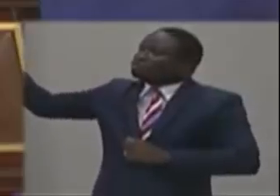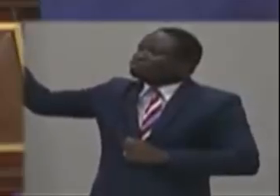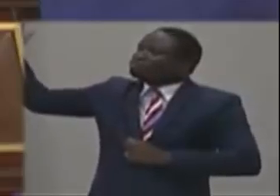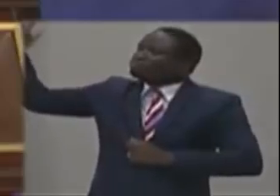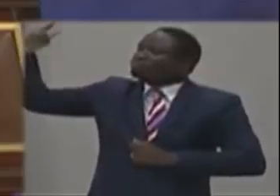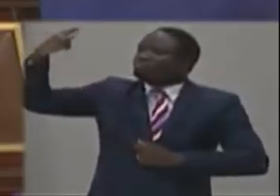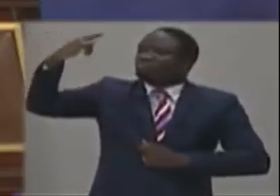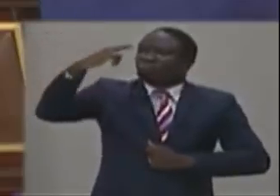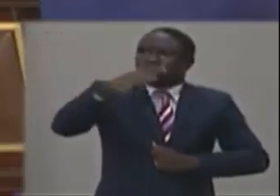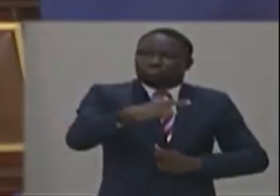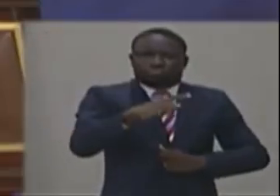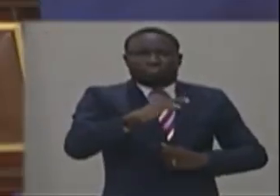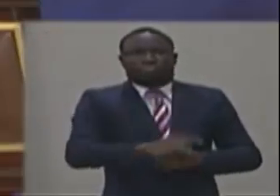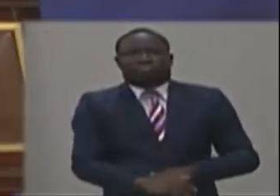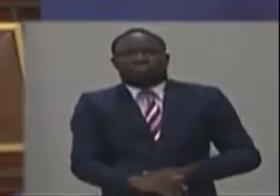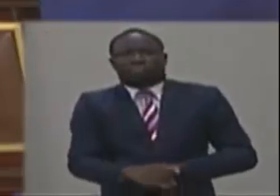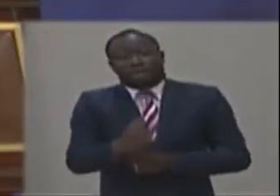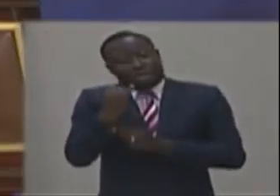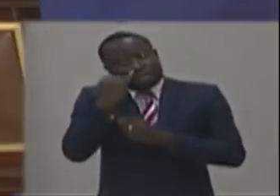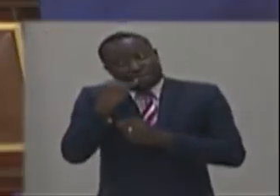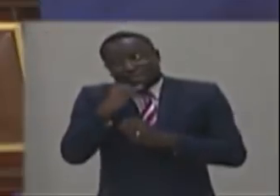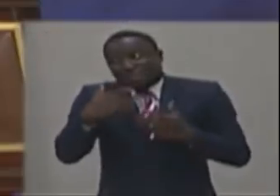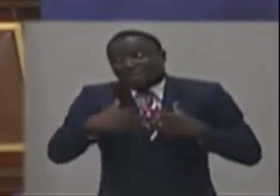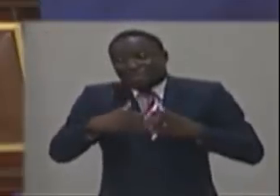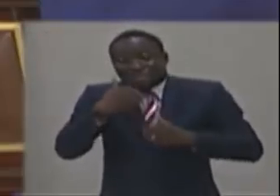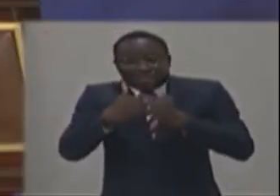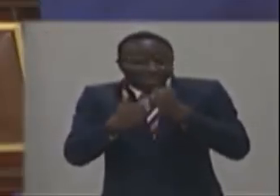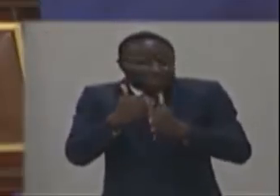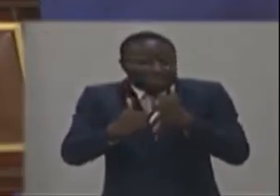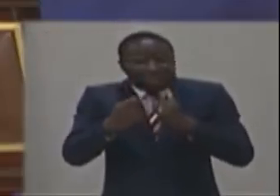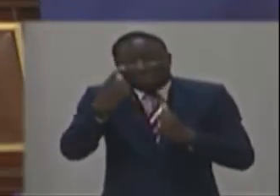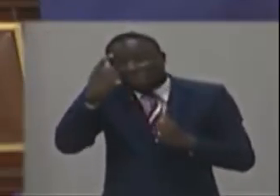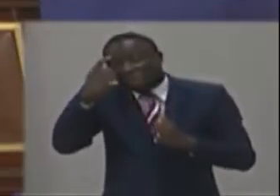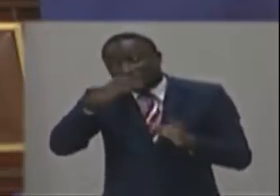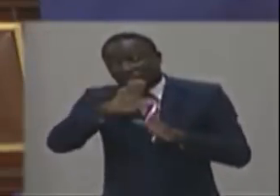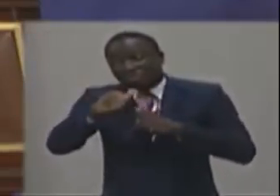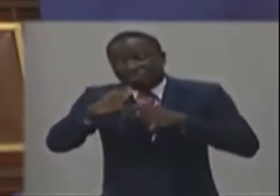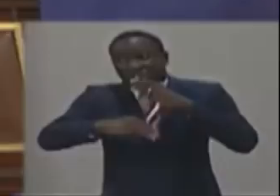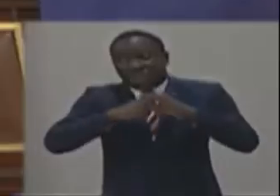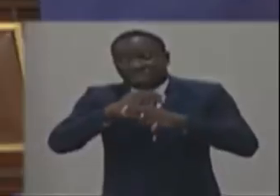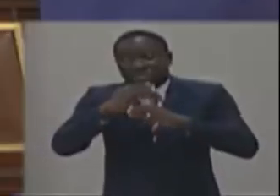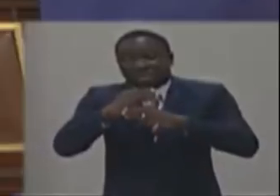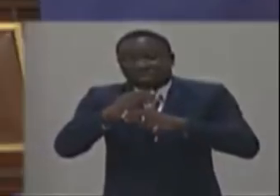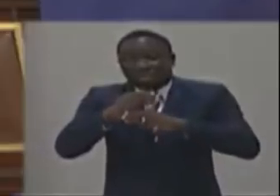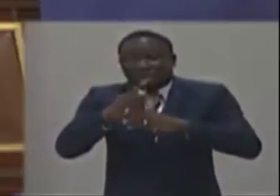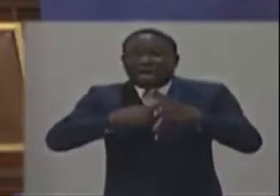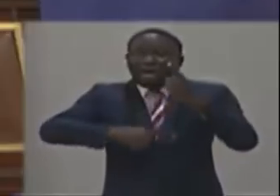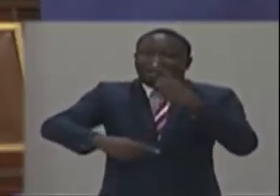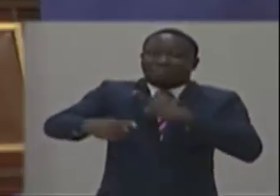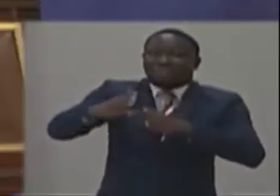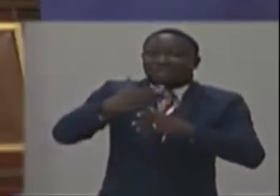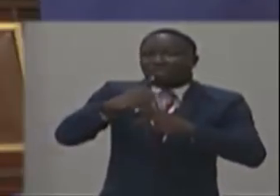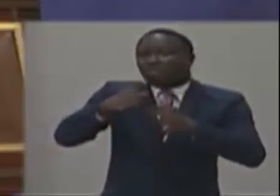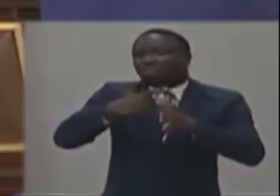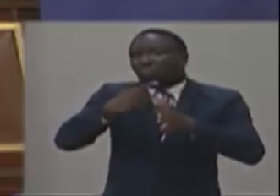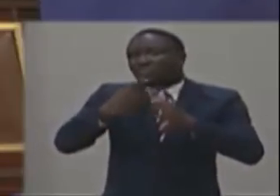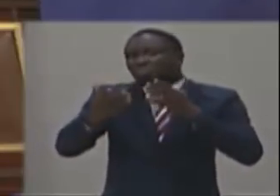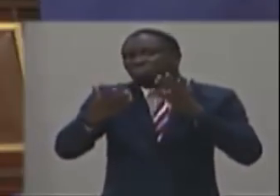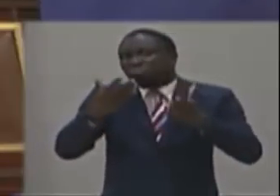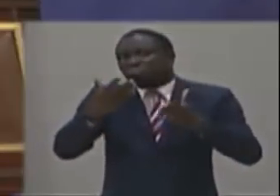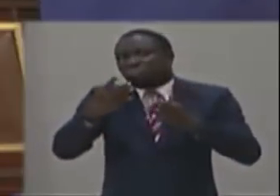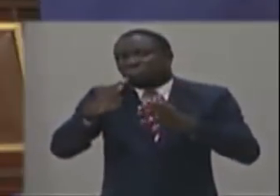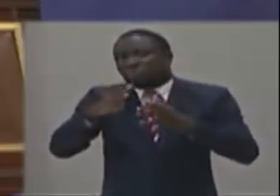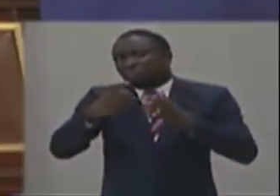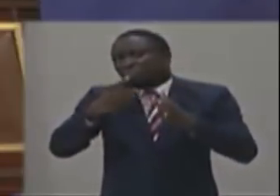dans l'avion. Si pas une grosse difficulté, tout équipement ça va arriver entre le 1er